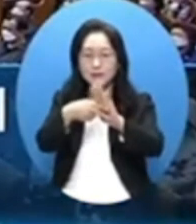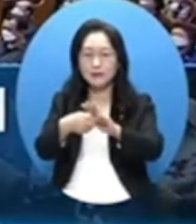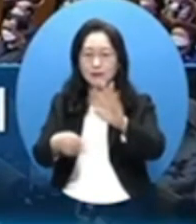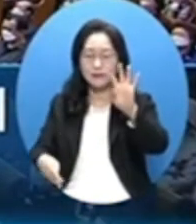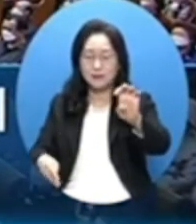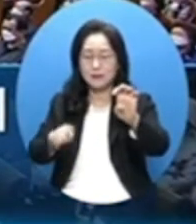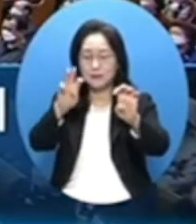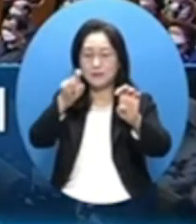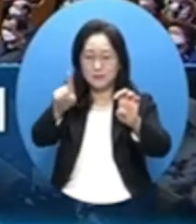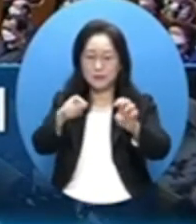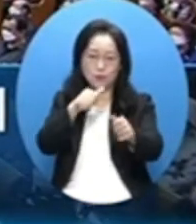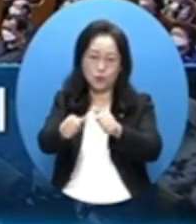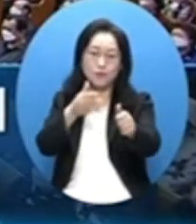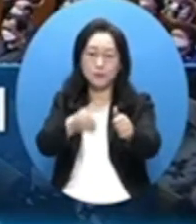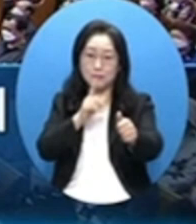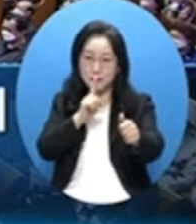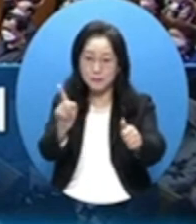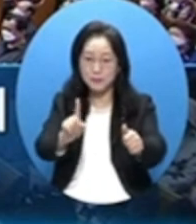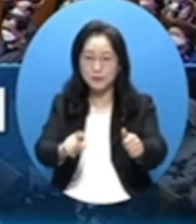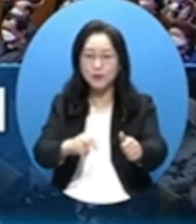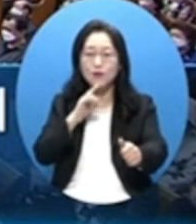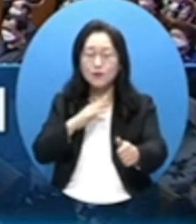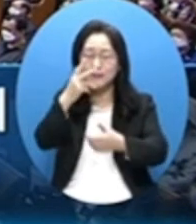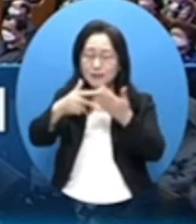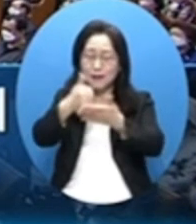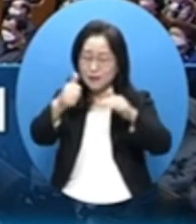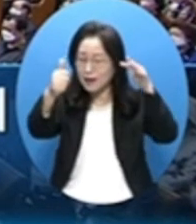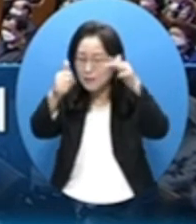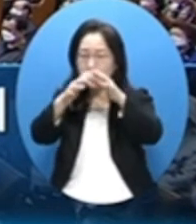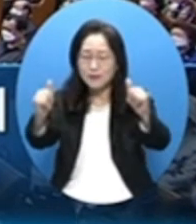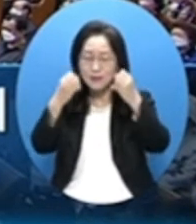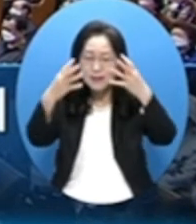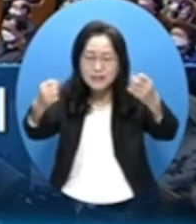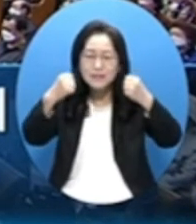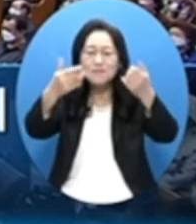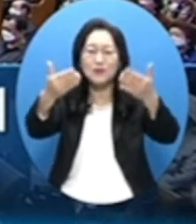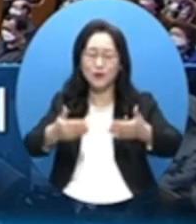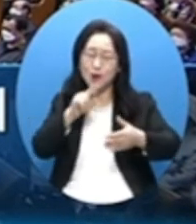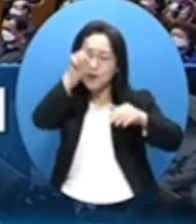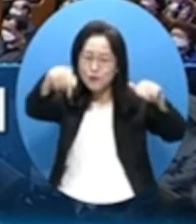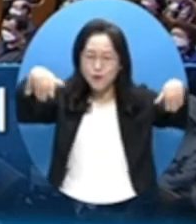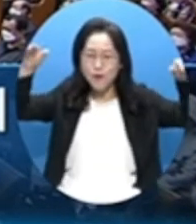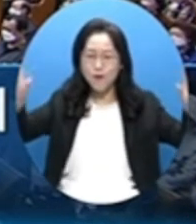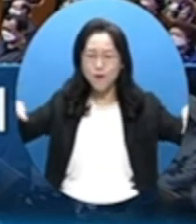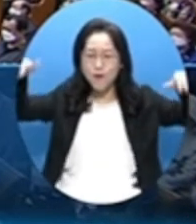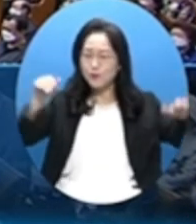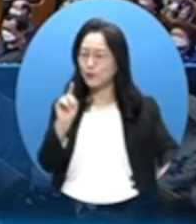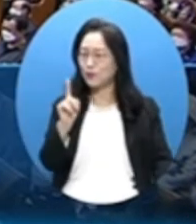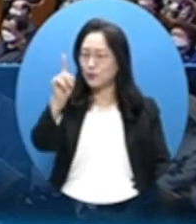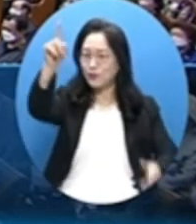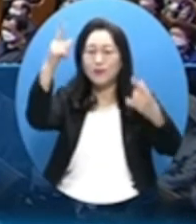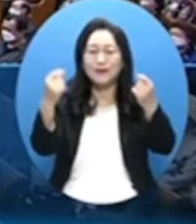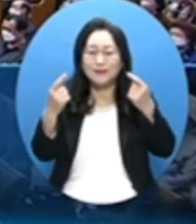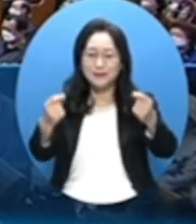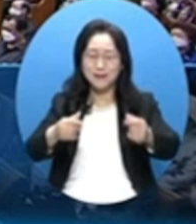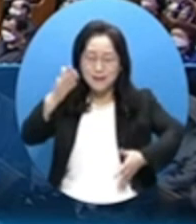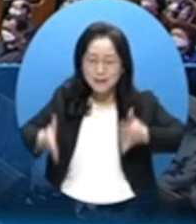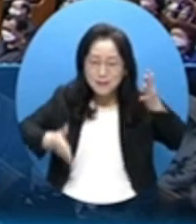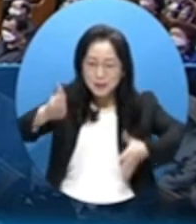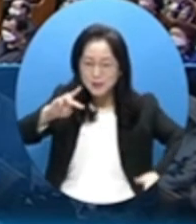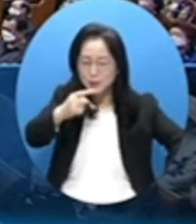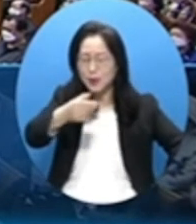31절에 권면의 말씀입니다 오직 야훼를 악마하는 자는 셈으로들이 독수리가 날개치며 올라간 거 들 것이요 다른